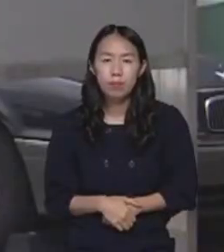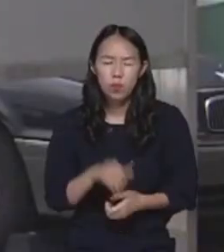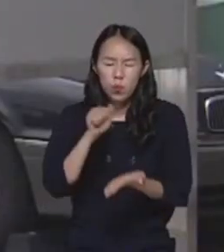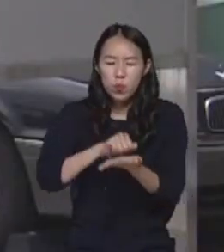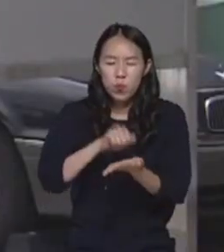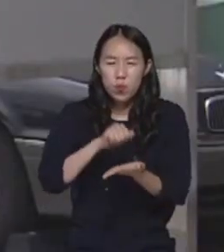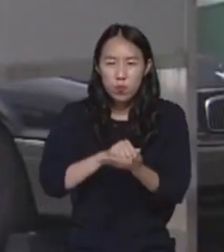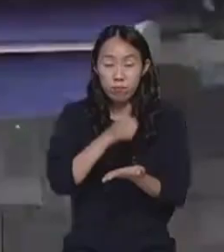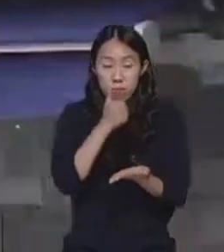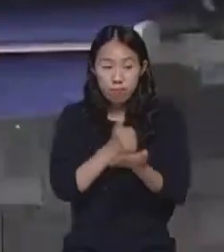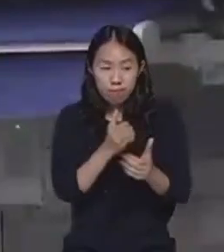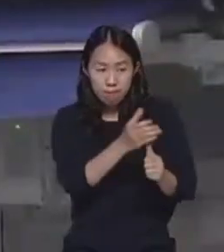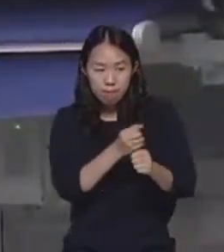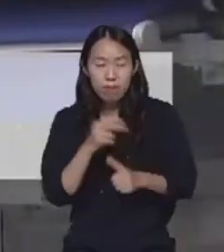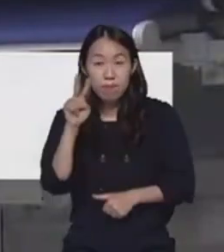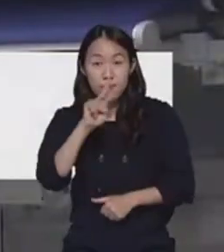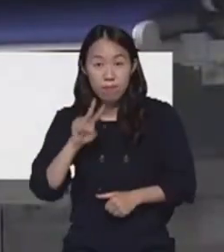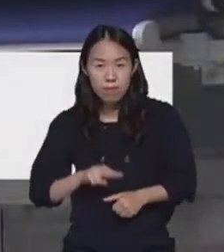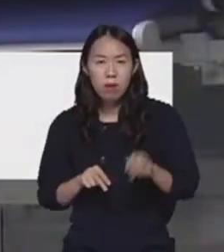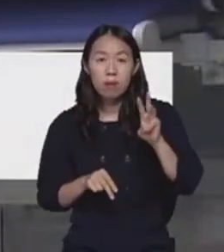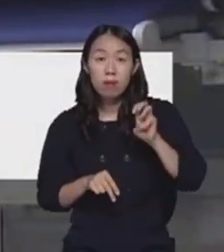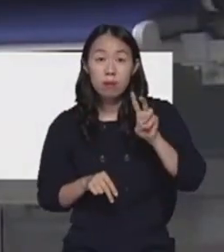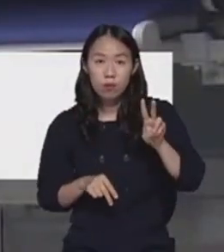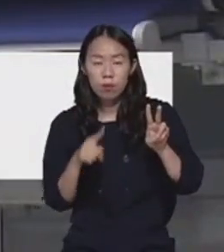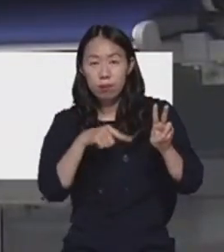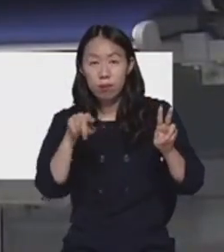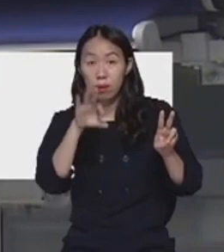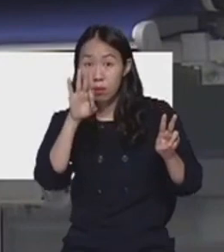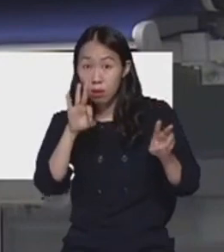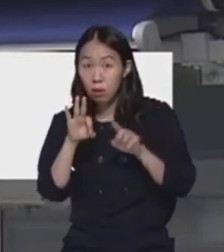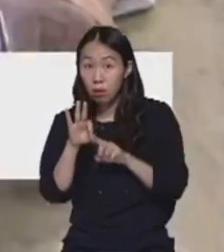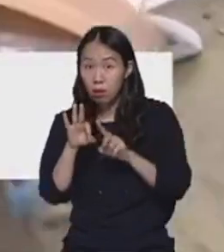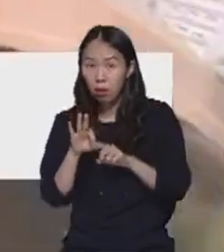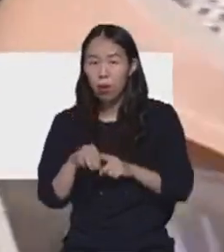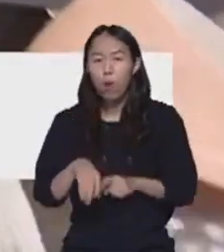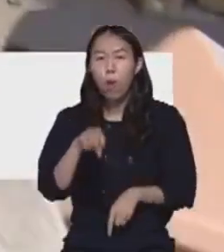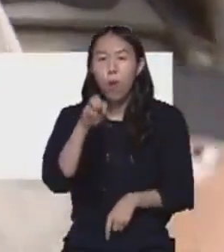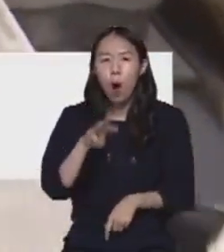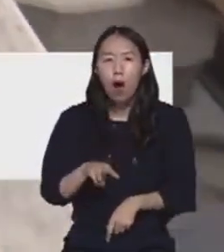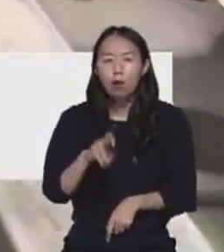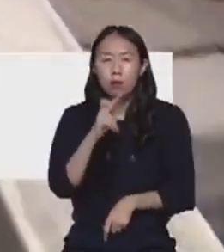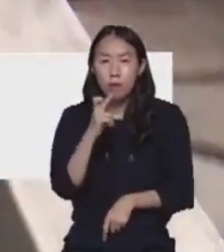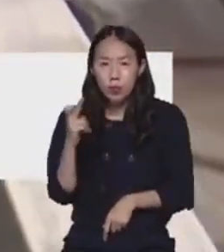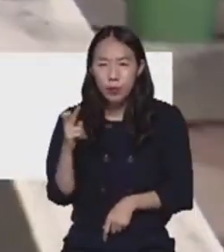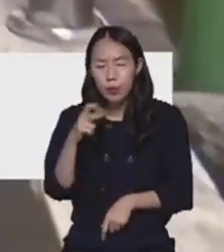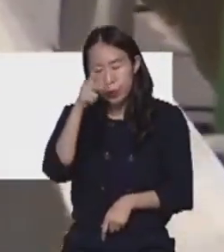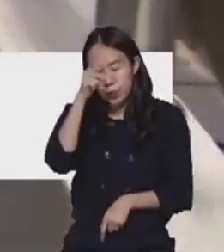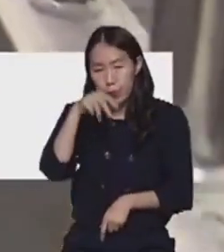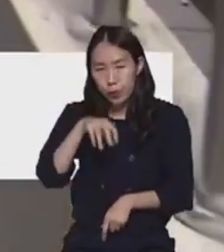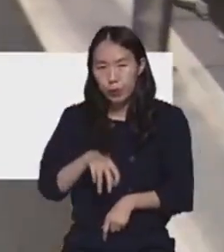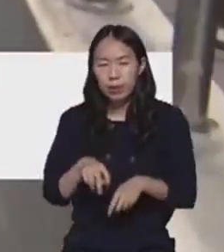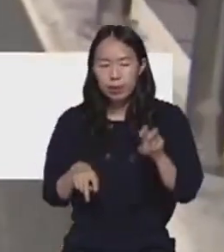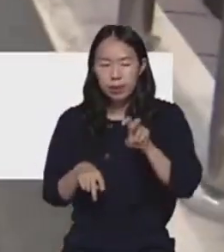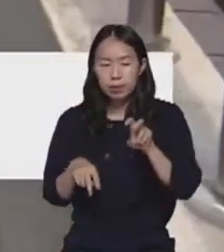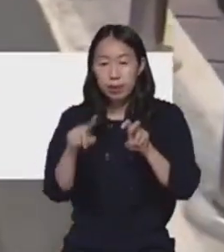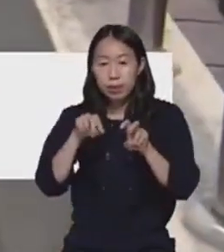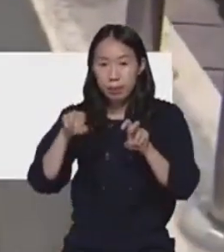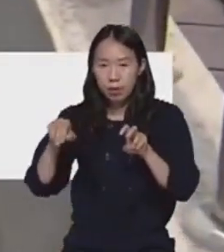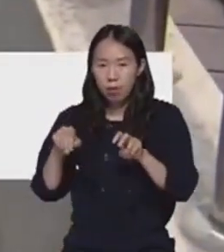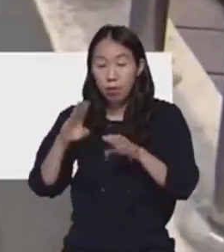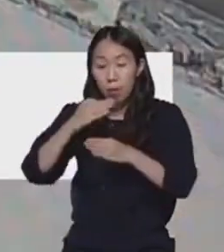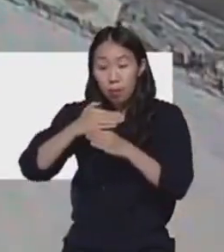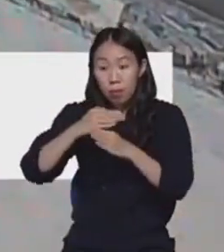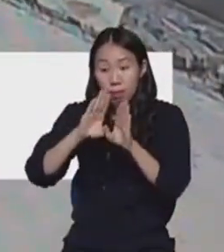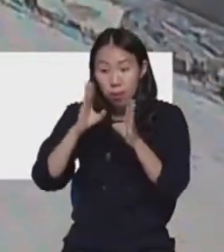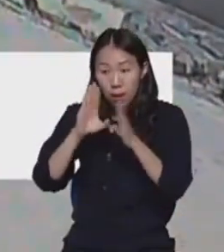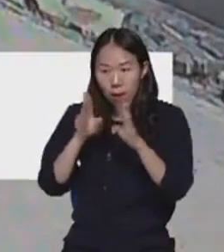도박 혐의로 체포된 베트남인 23명 중 10명이 광주 광산구 월곡지구대 내 20cm 남짓한 창문